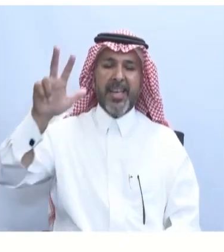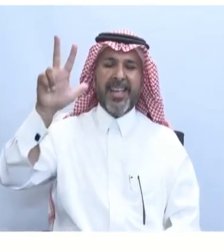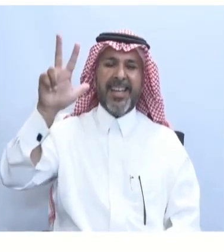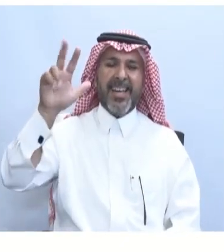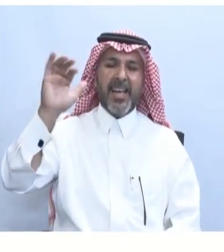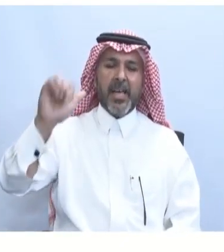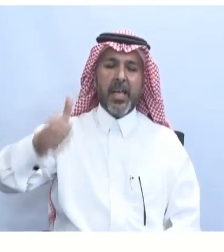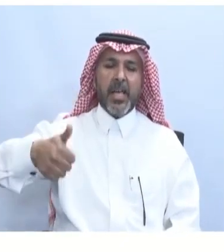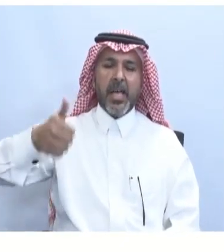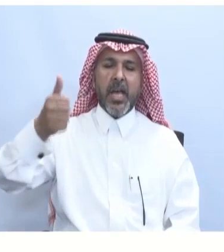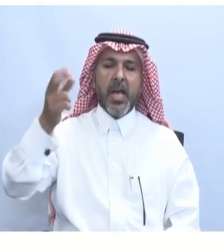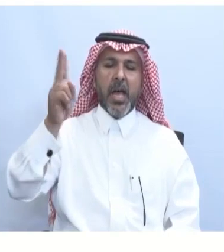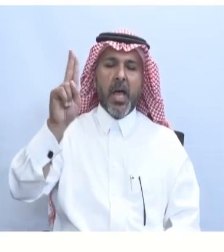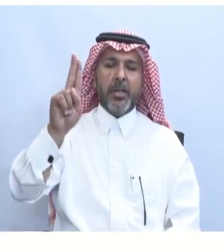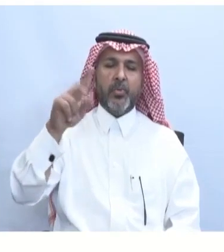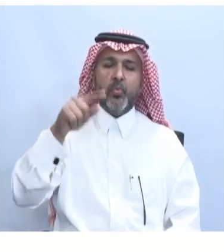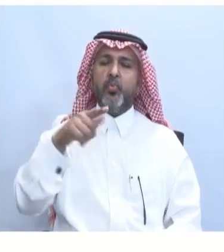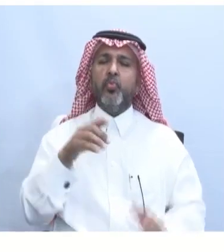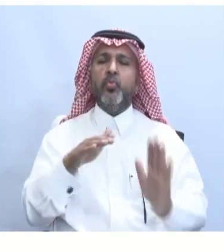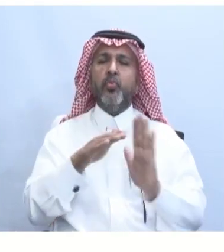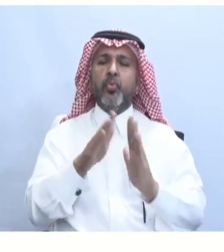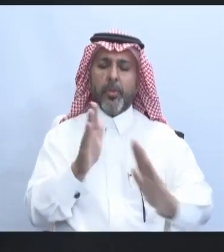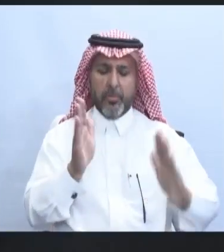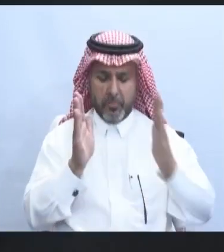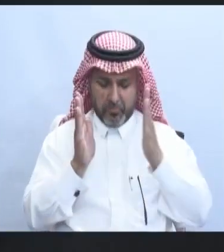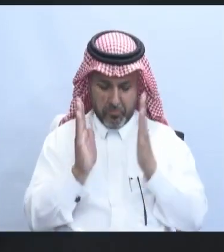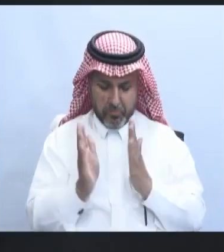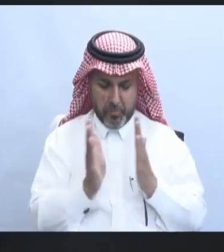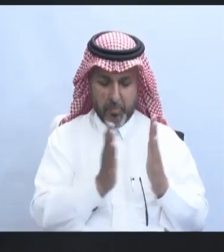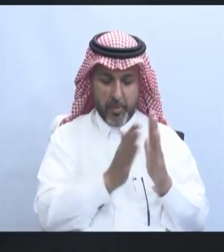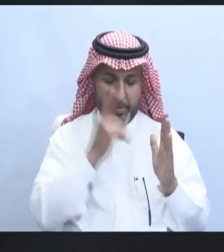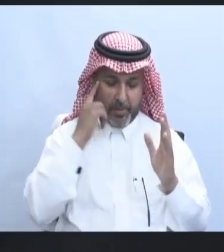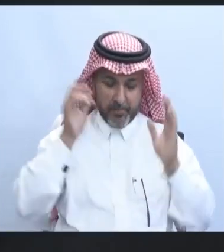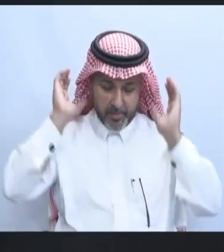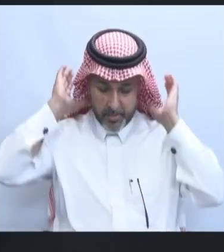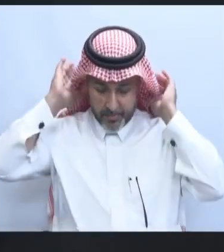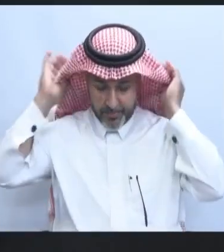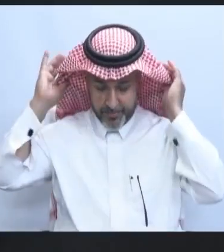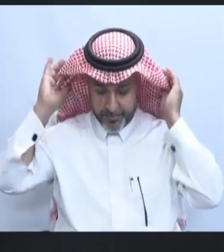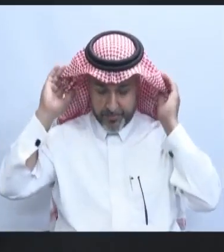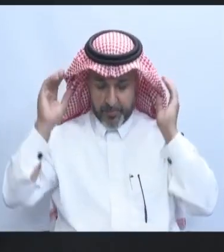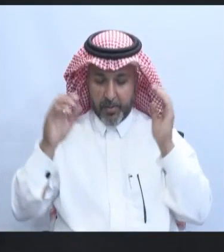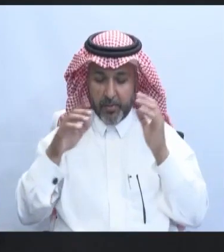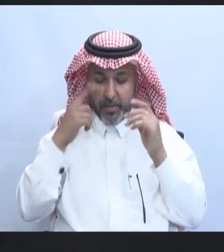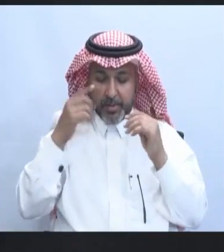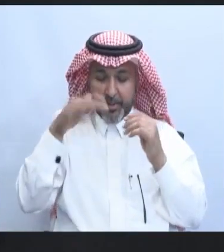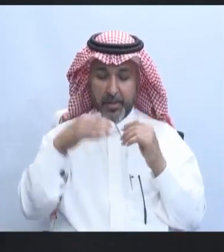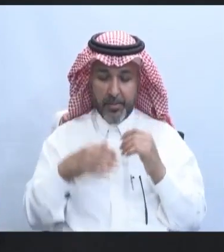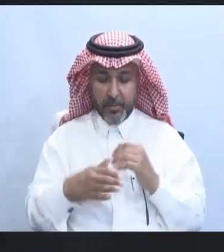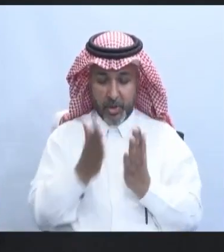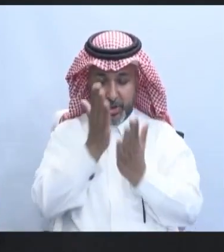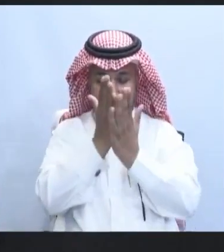هي من الانظمه التنظيميه الاداريه التنظيميه داخل الدوله الاسلاميه